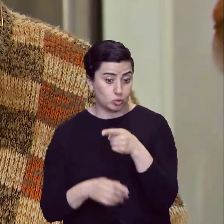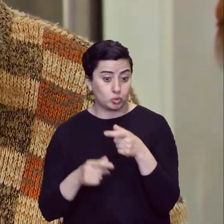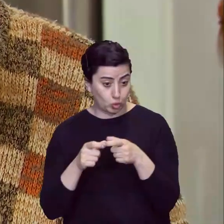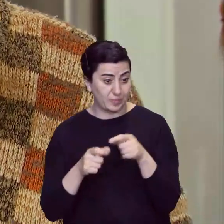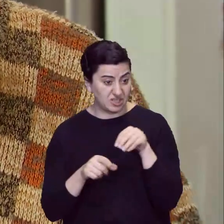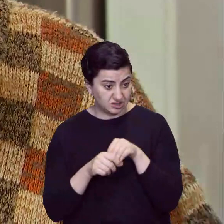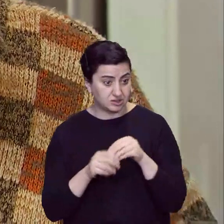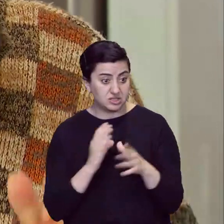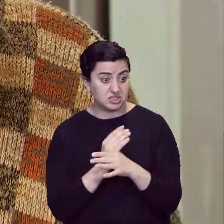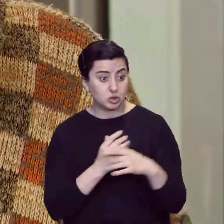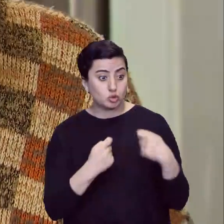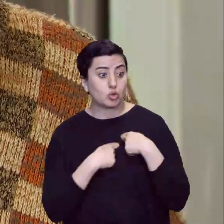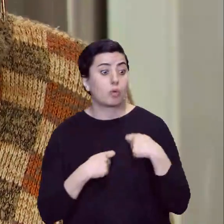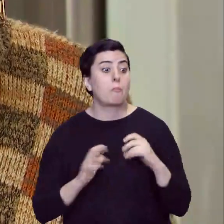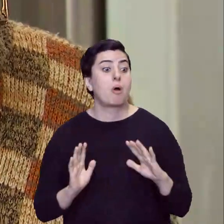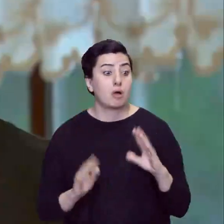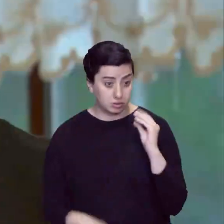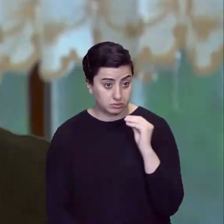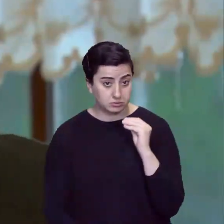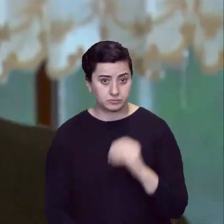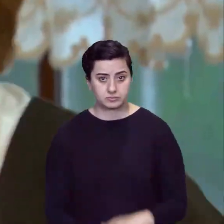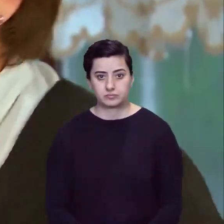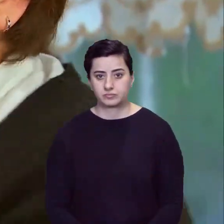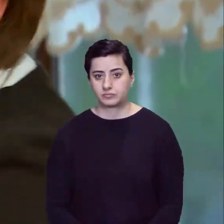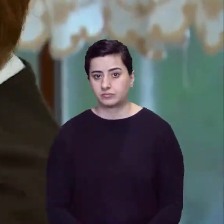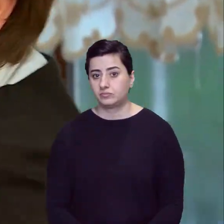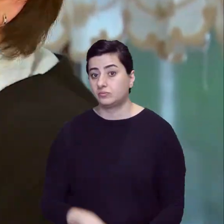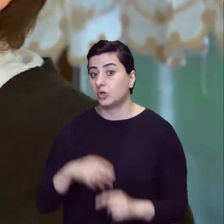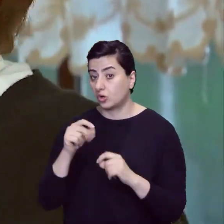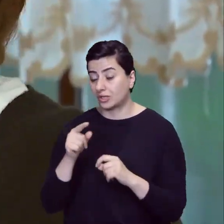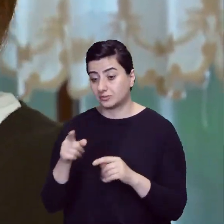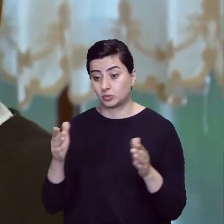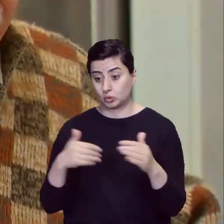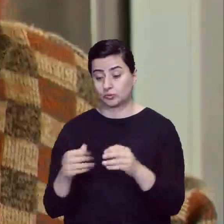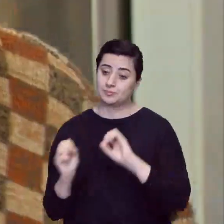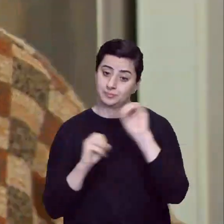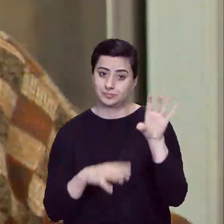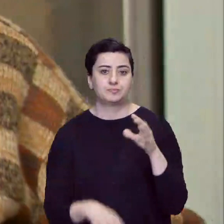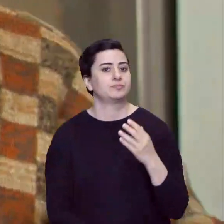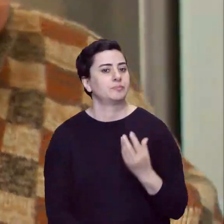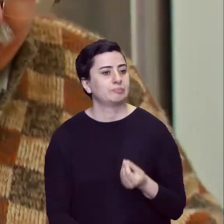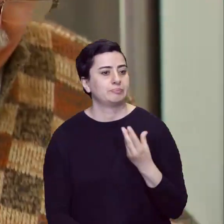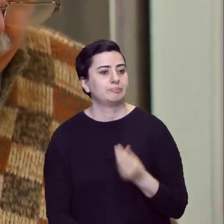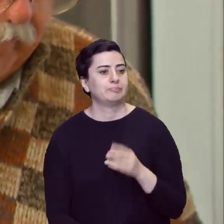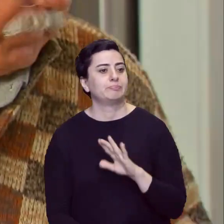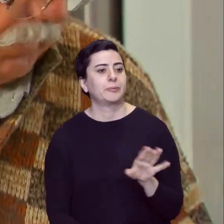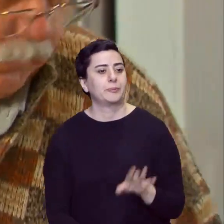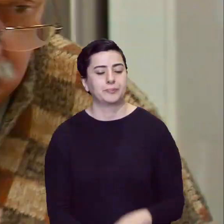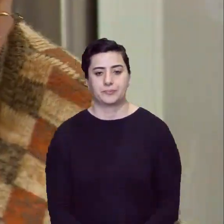yüzünden hırsızlığa teşvik etme, tamam mı? Ökkeş, koliler. Tamam, tamam,